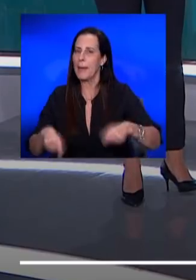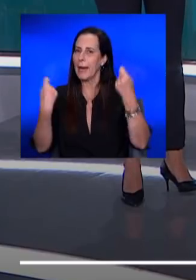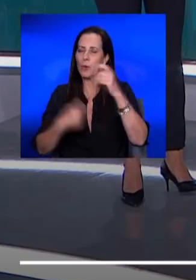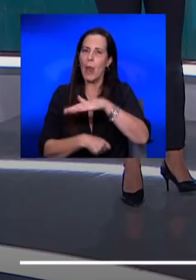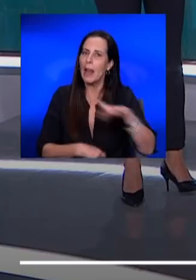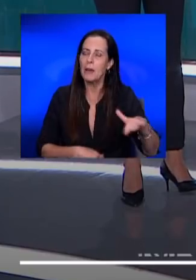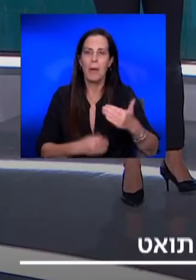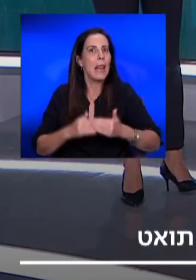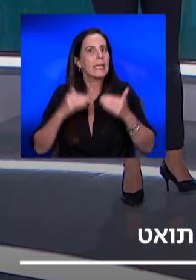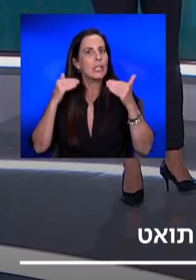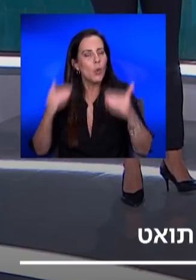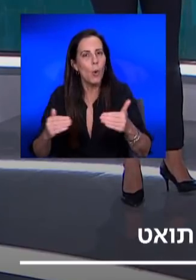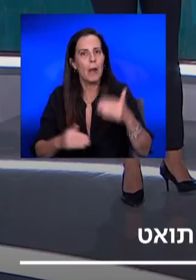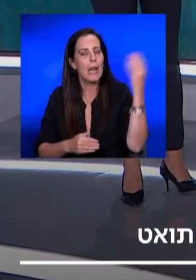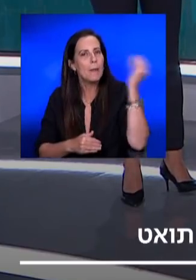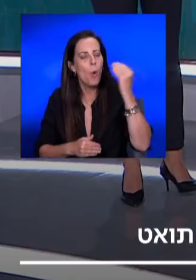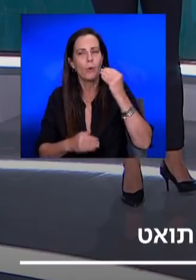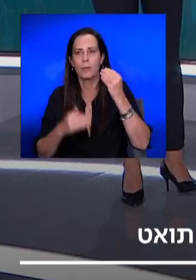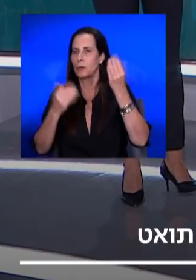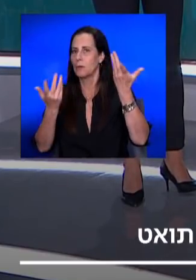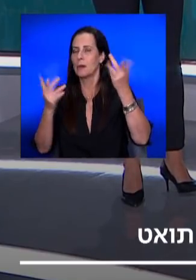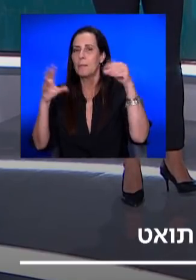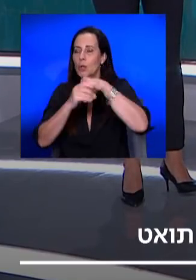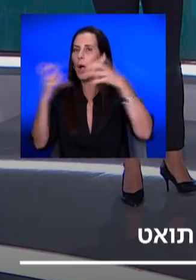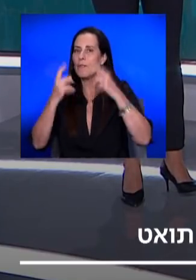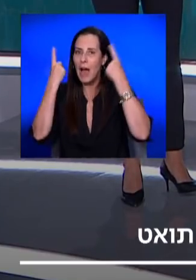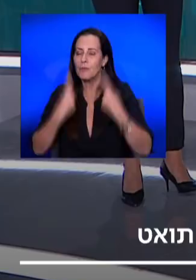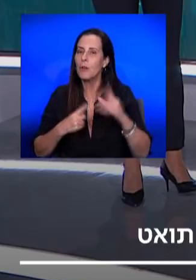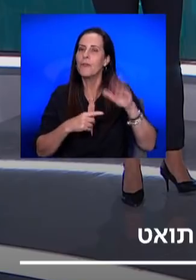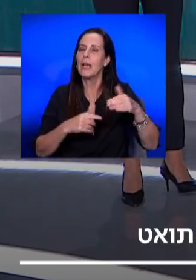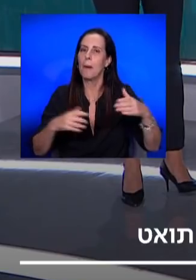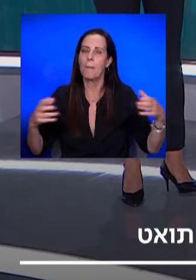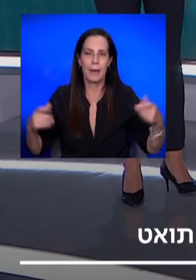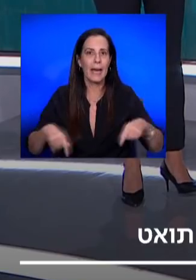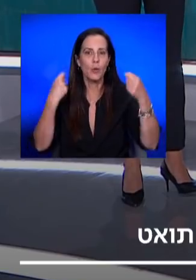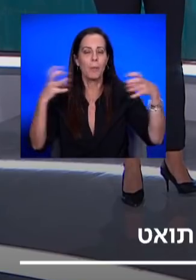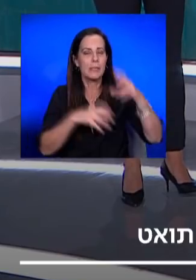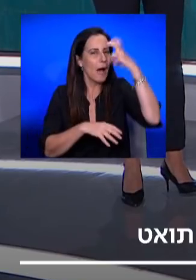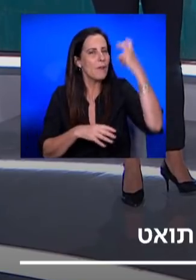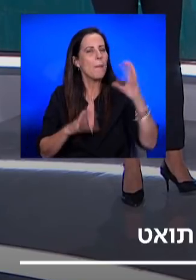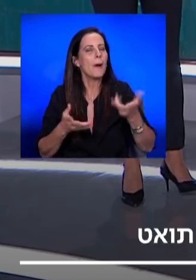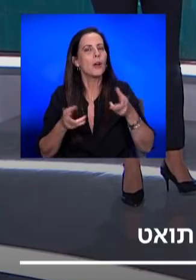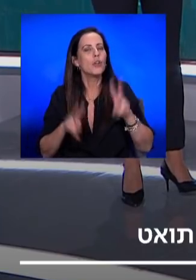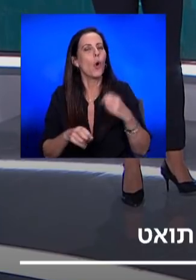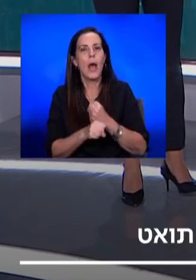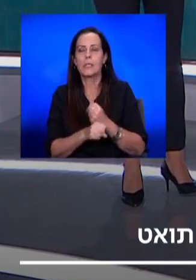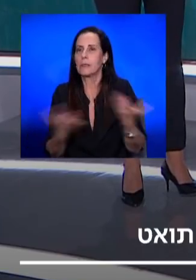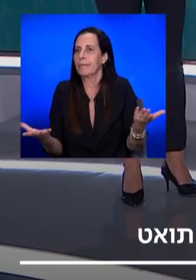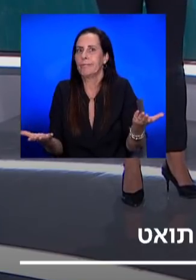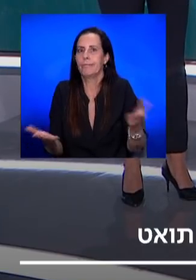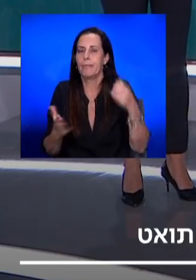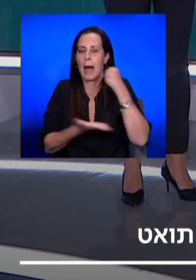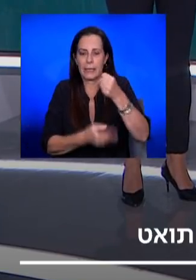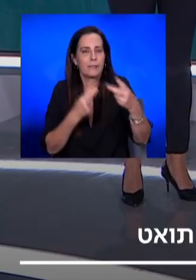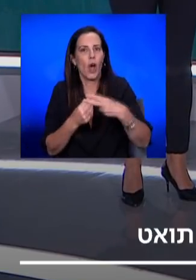על קידום לימודי ליבה בציבור החרדי וקידום החינוך במגזר הערבי. מה יכול לעשות כבר בתקציב